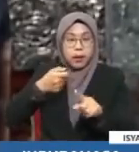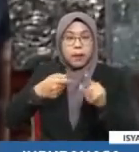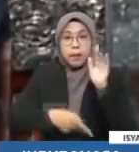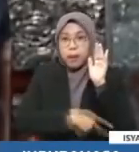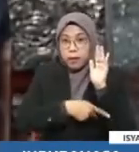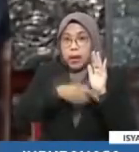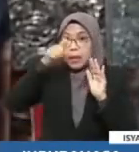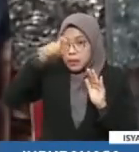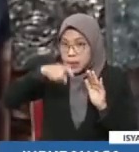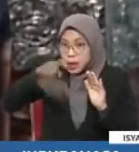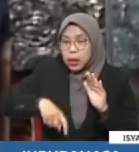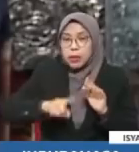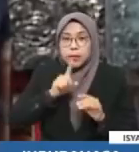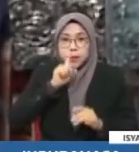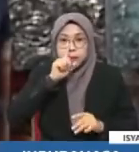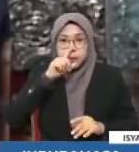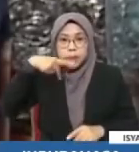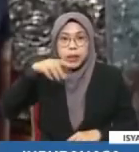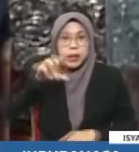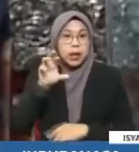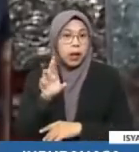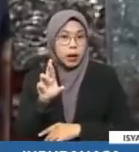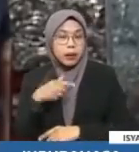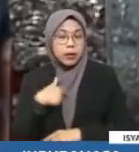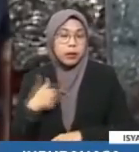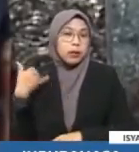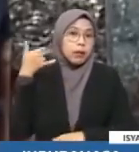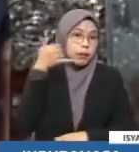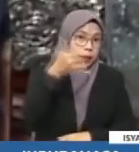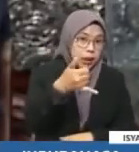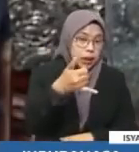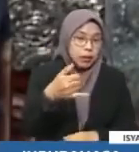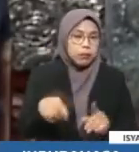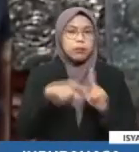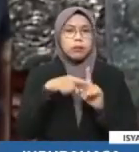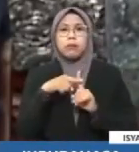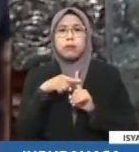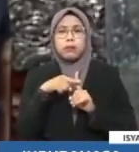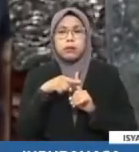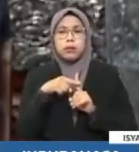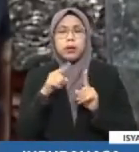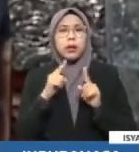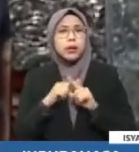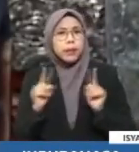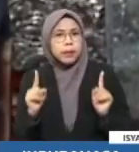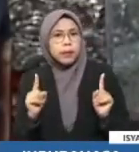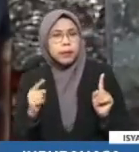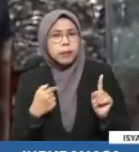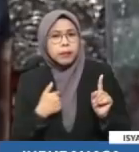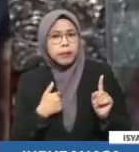ke sebuah meskipun melalui ujian PCR jadi saya putih dapat posting tapi